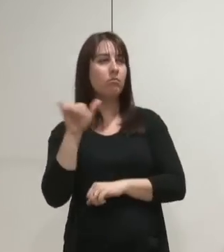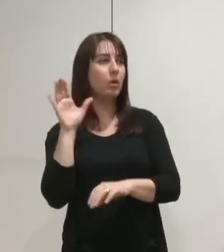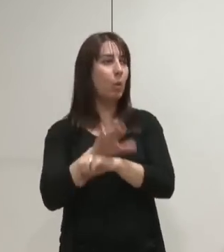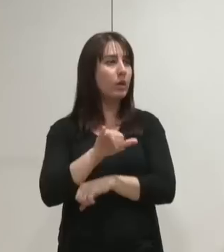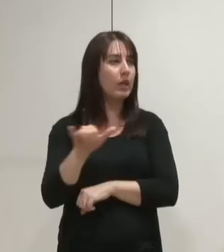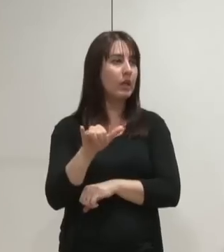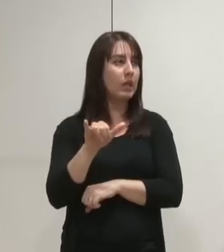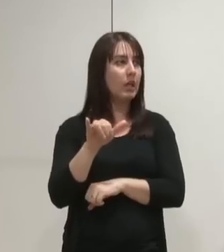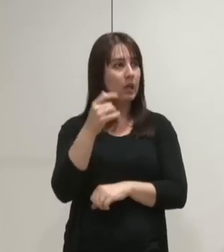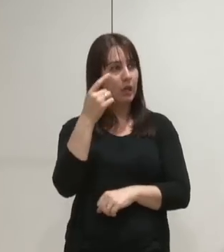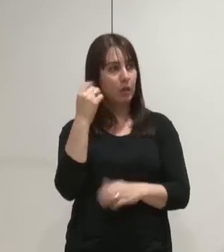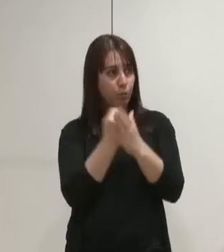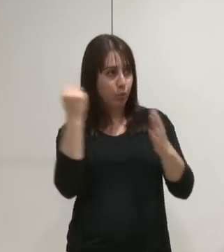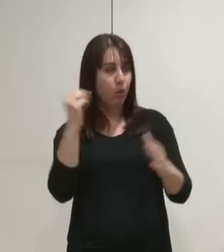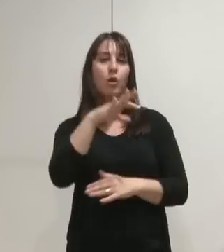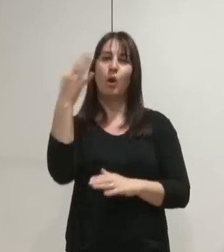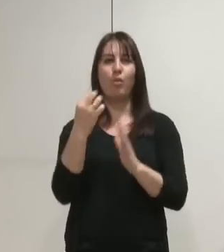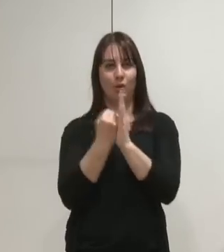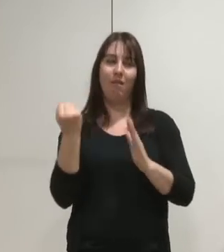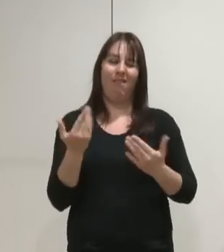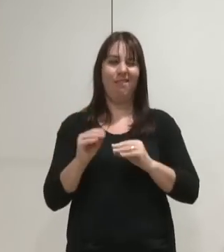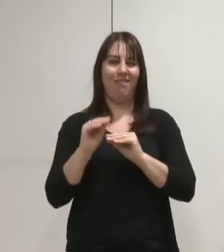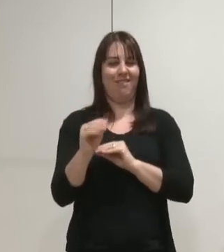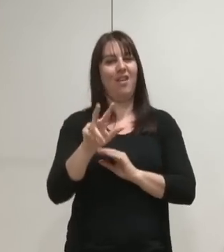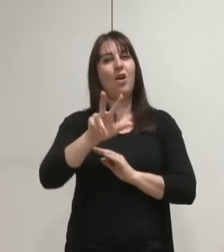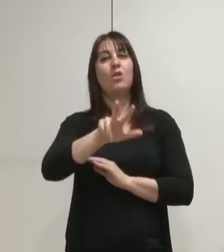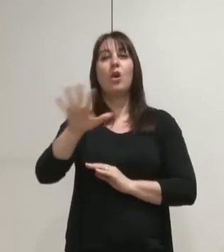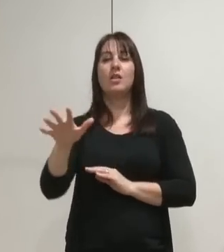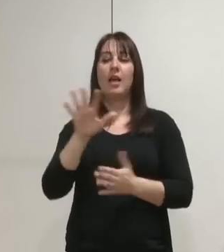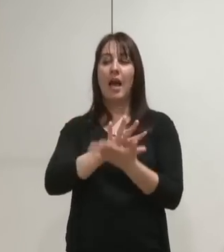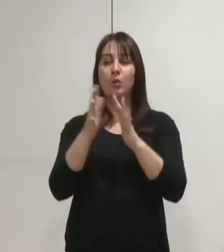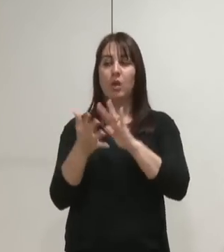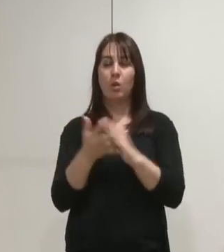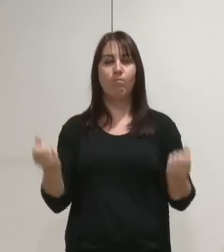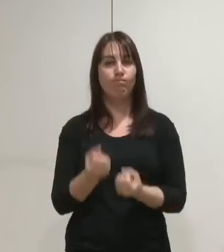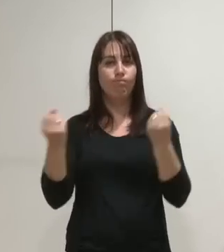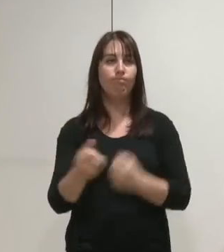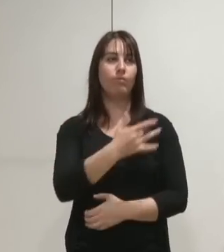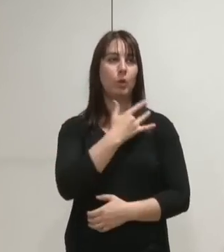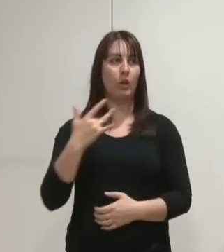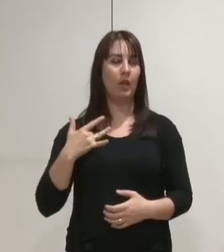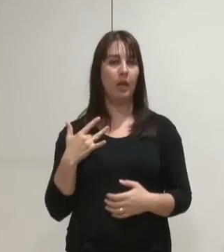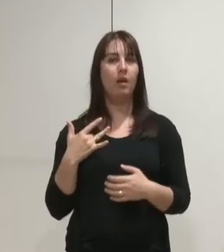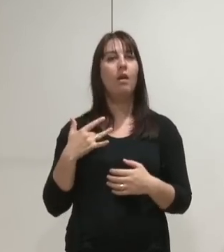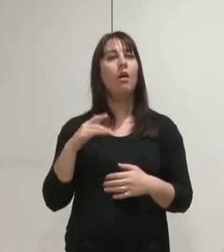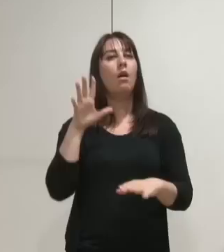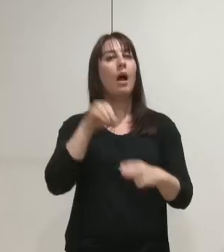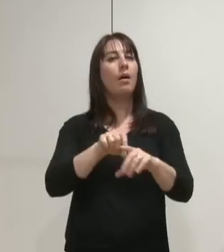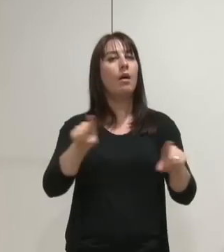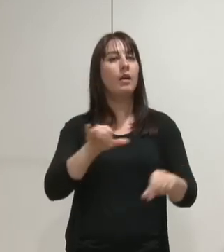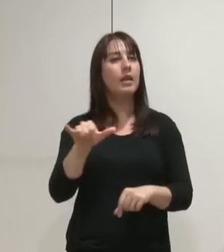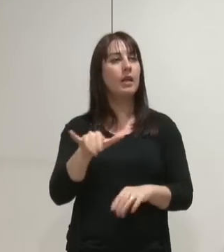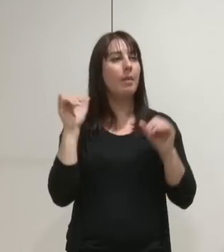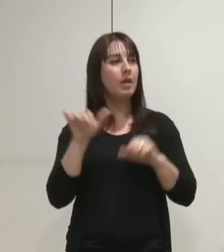pour unanimité et donc j'arrive à la 35 sur des associations menant des actions de santé qui ne prend pas part au vote qui